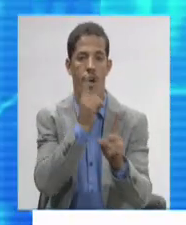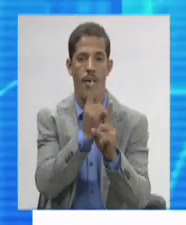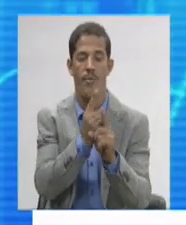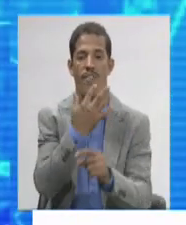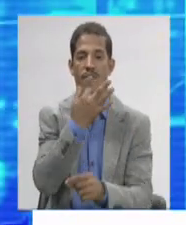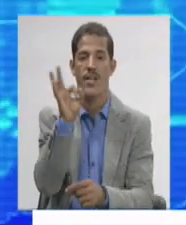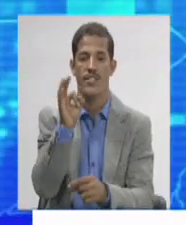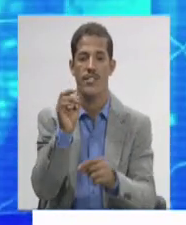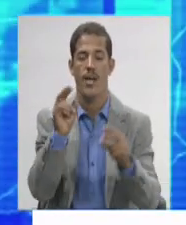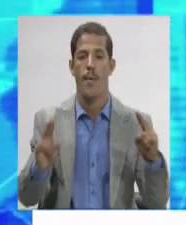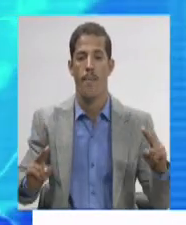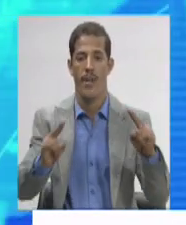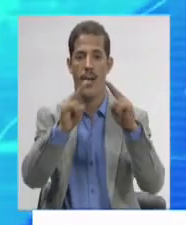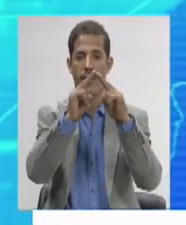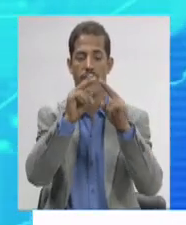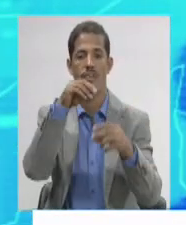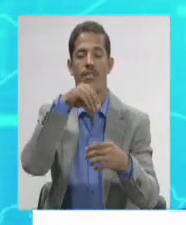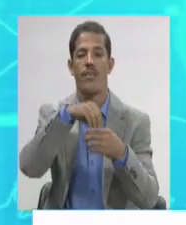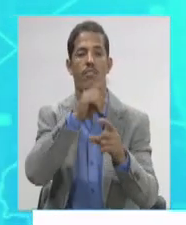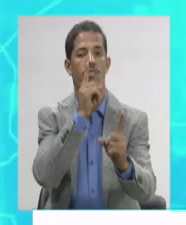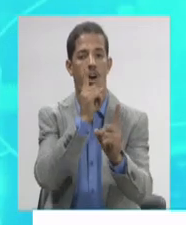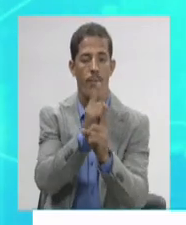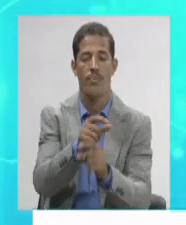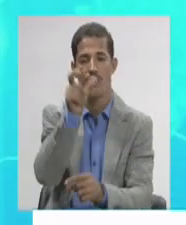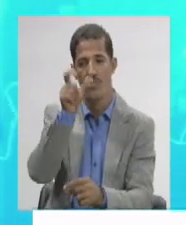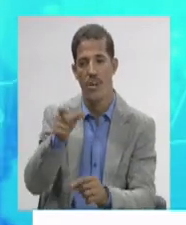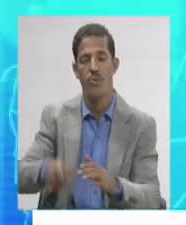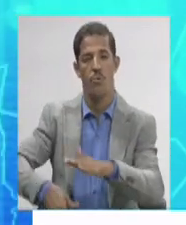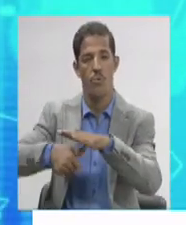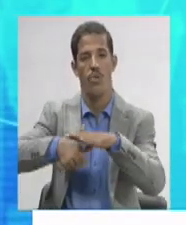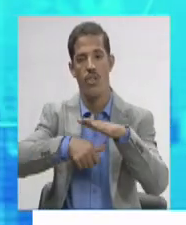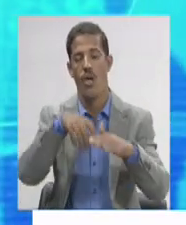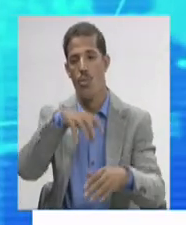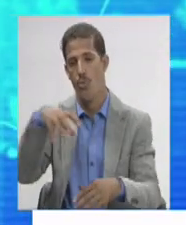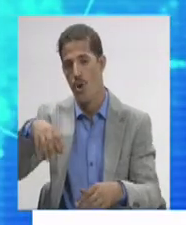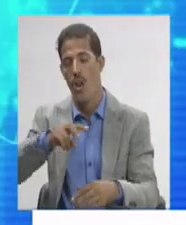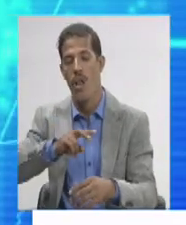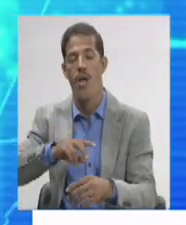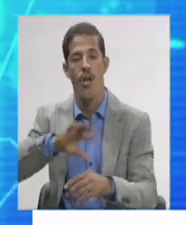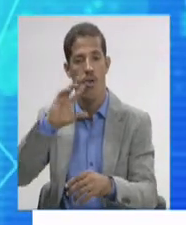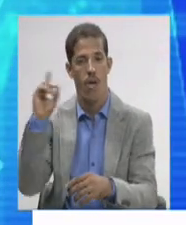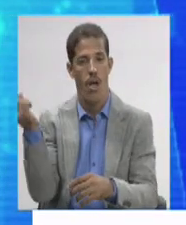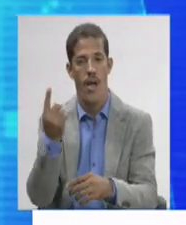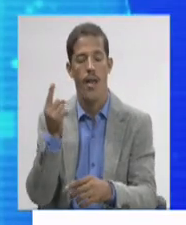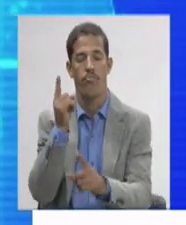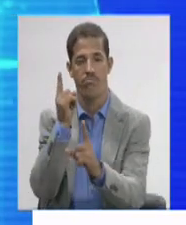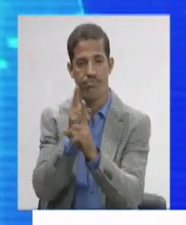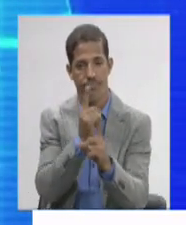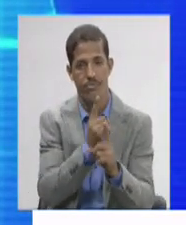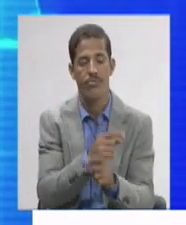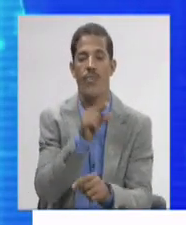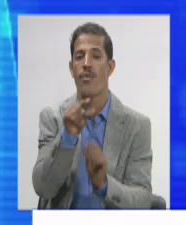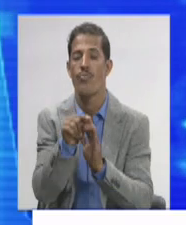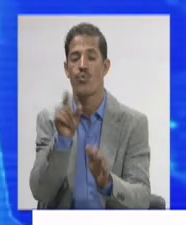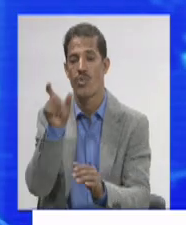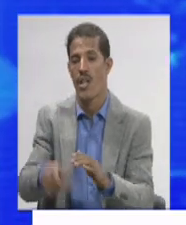باريس العديد من رؤساء الدول والمنظمات الدوليه المشاركين في الالعاب الاولمبيه الصيفيه في باريس وفي هذا السياق التقى